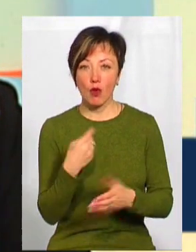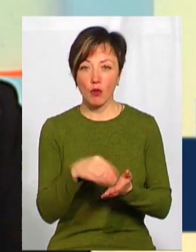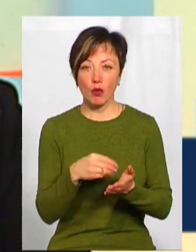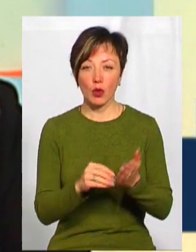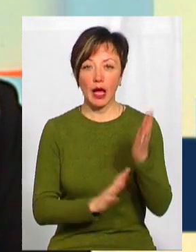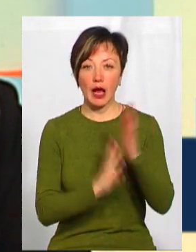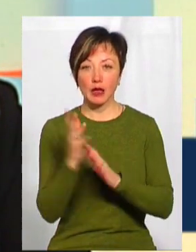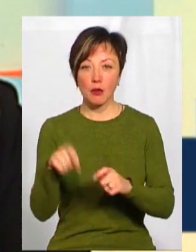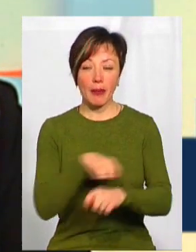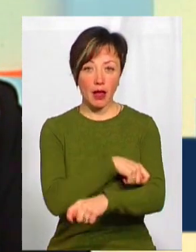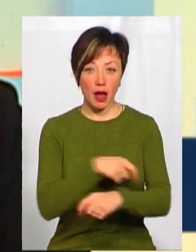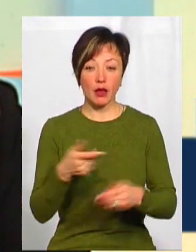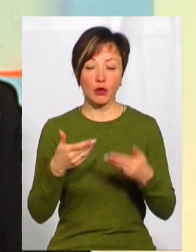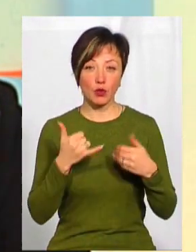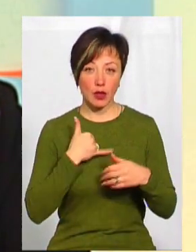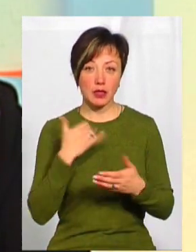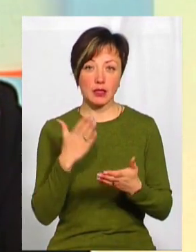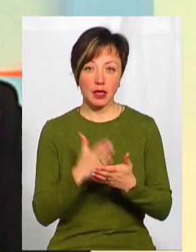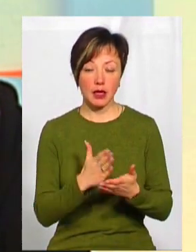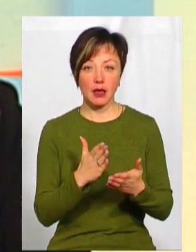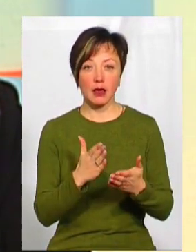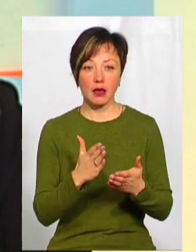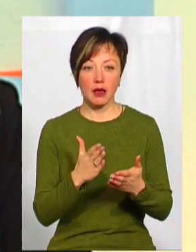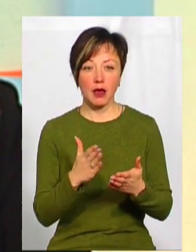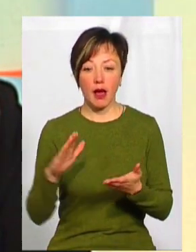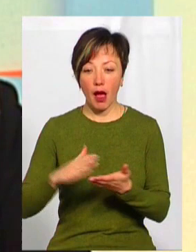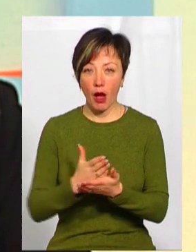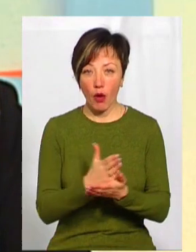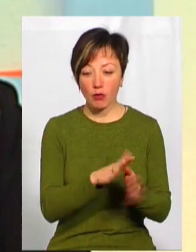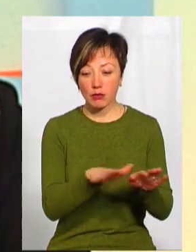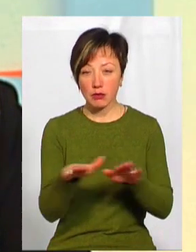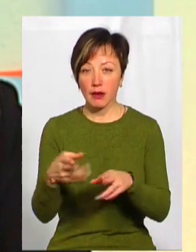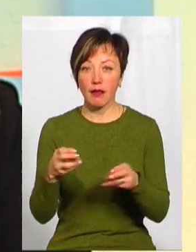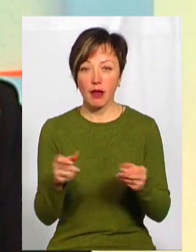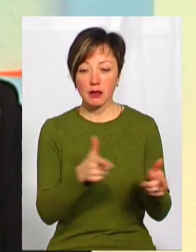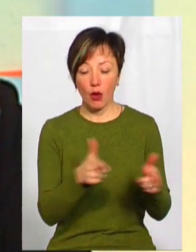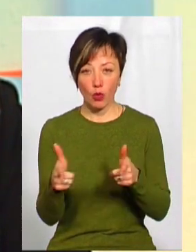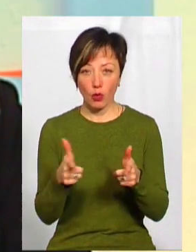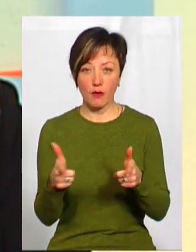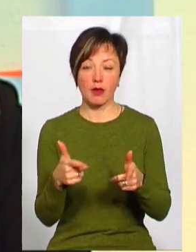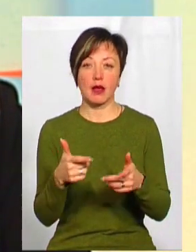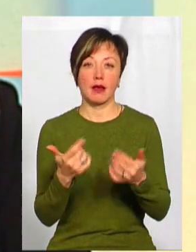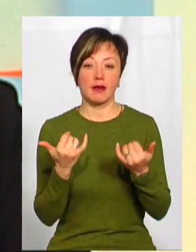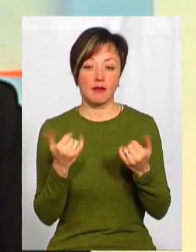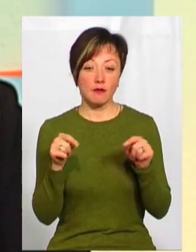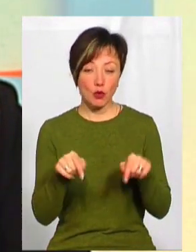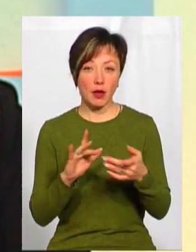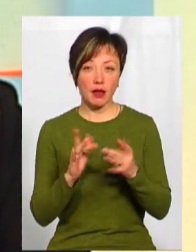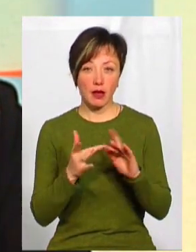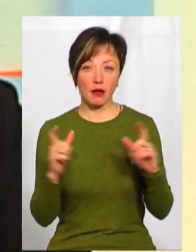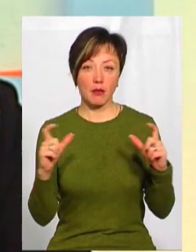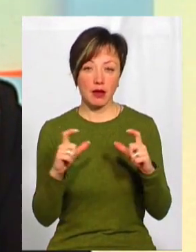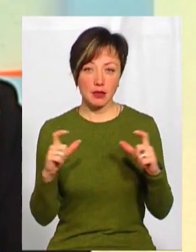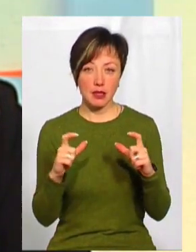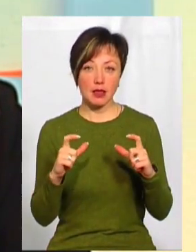лісоматеріали. І ми, із-за того, що в нас є в режимі геолокації, ми бачимо, де що заготовлено, ми в цьому